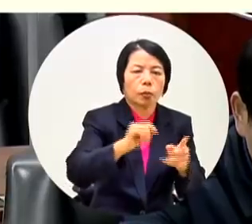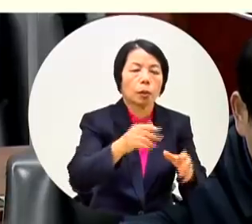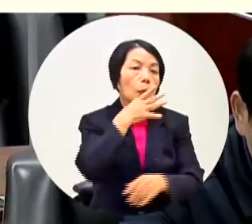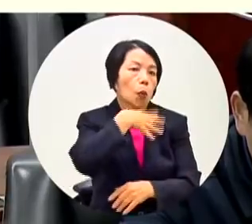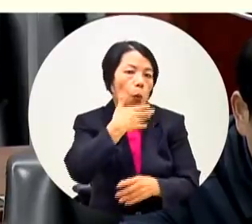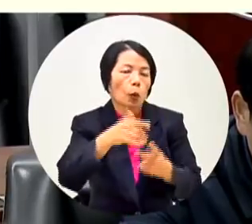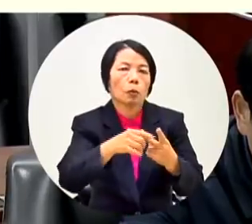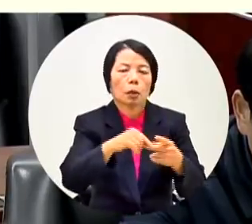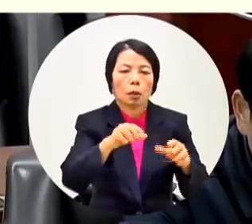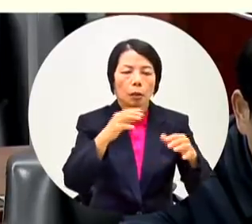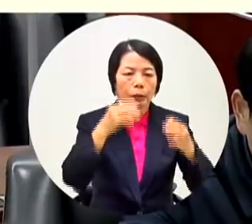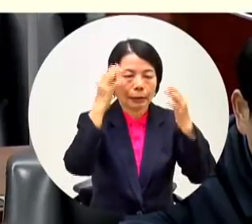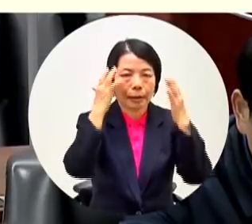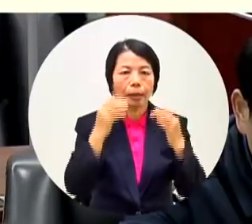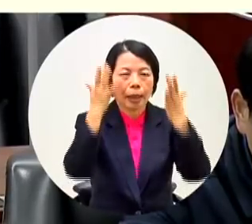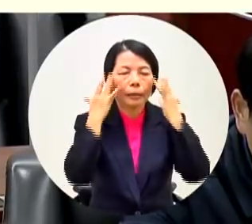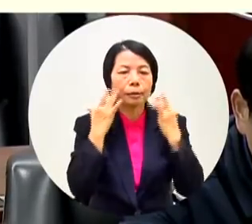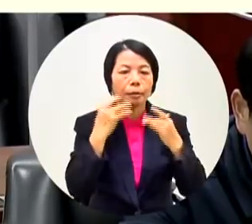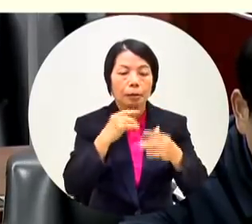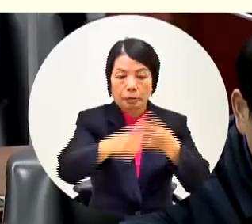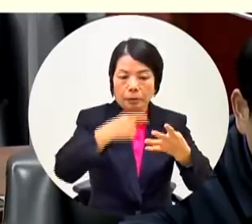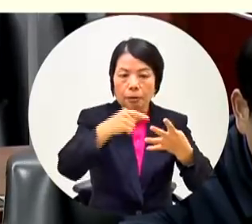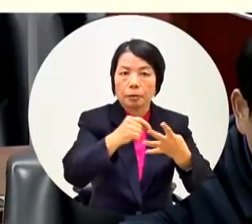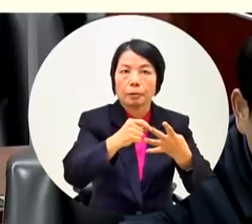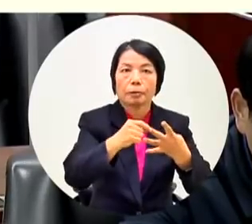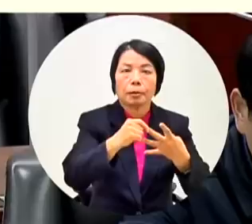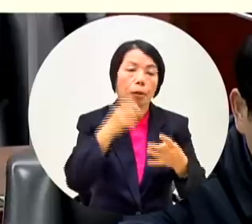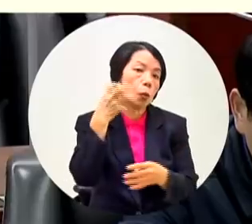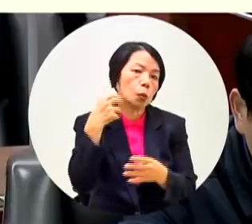他们那边工资比较低，哦，所以说比较廉价。